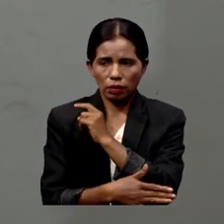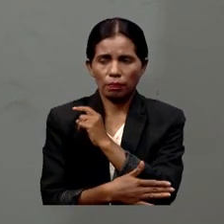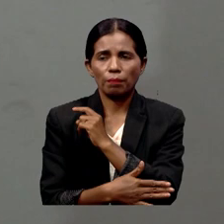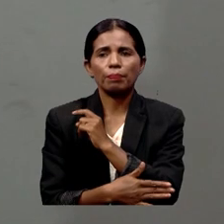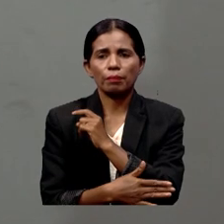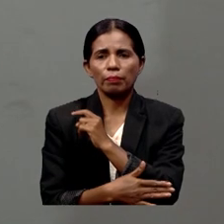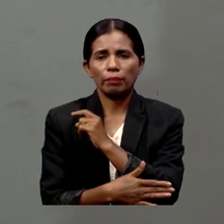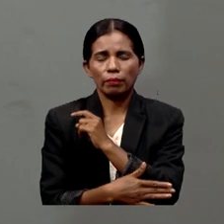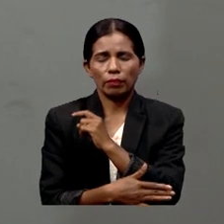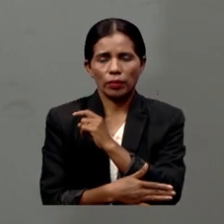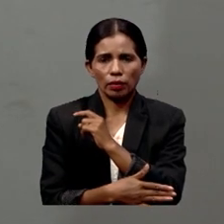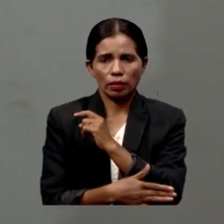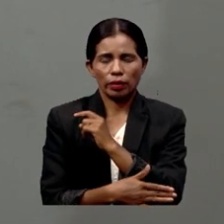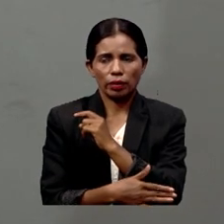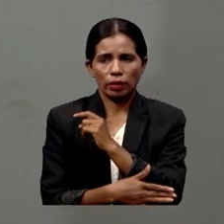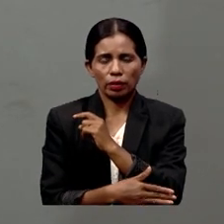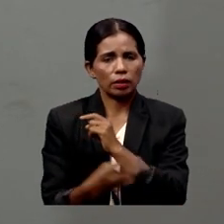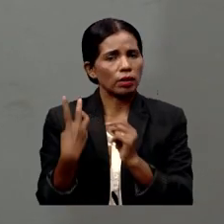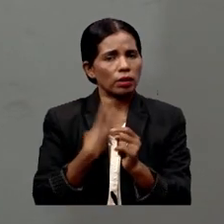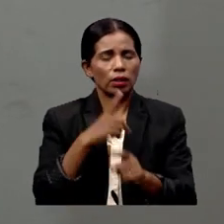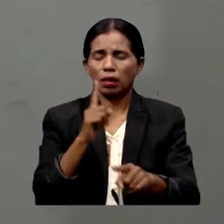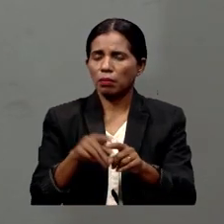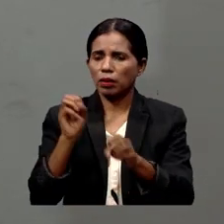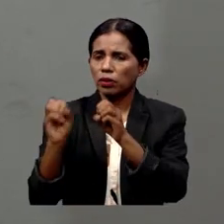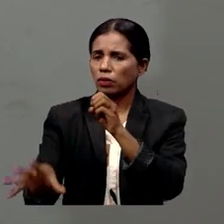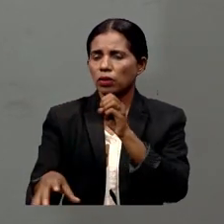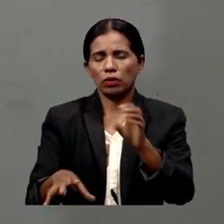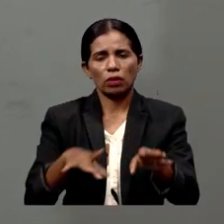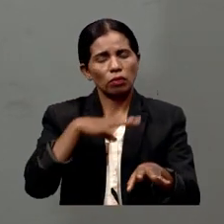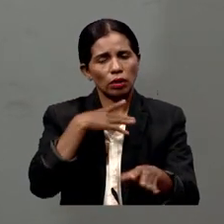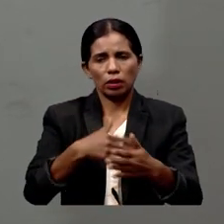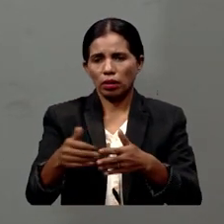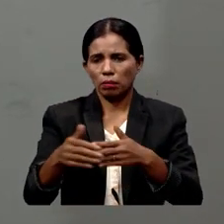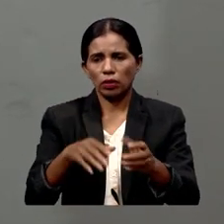Né, e tal bela, só é foi arbiro, só é foi ter horas,